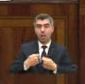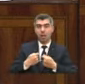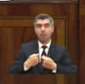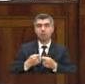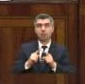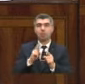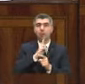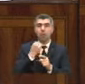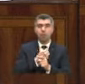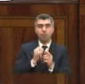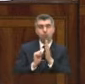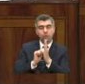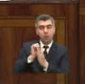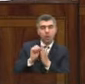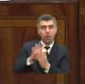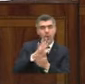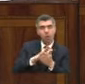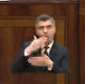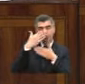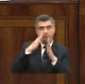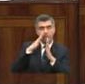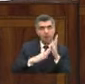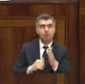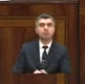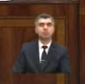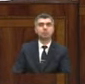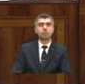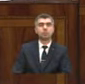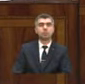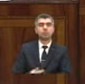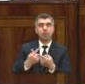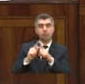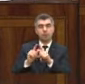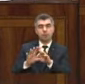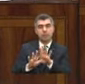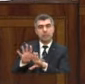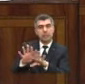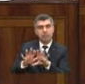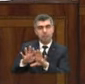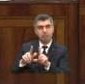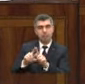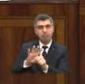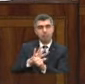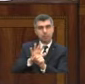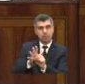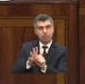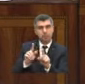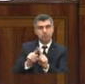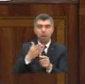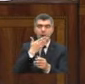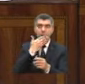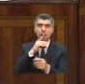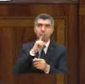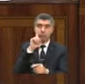بالنجاحات التي حققتموها وحققتها بلادنا فيما يتعلق بتدبير الجائحة، والحمد لله القرارات التي